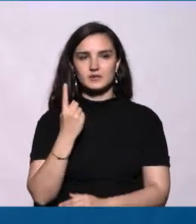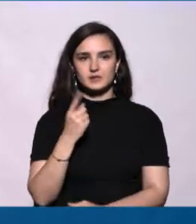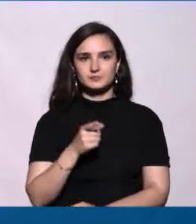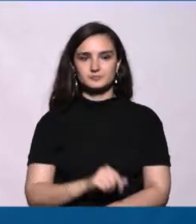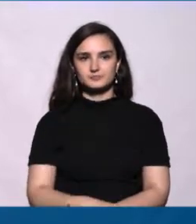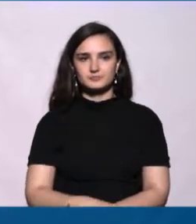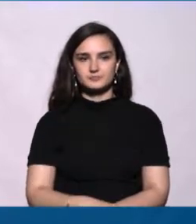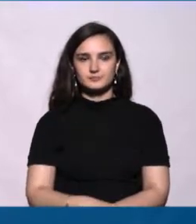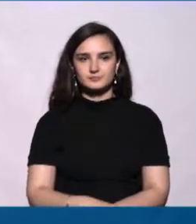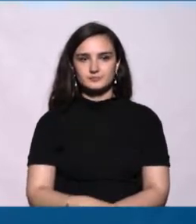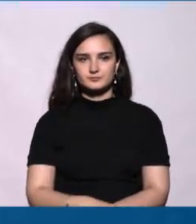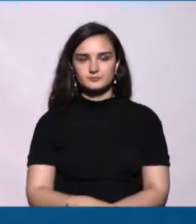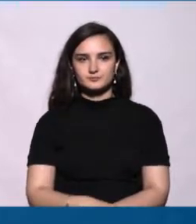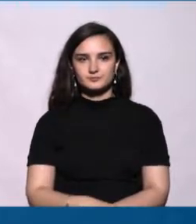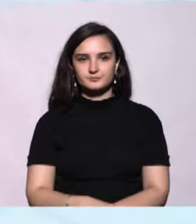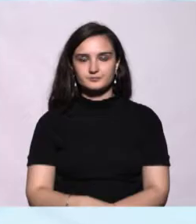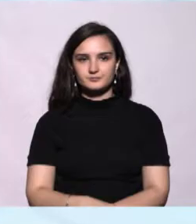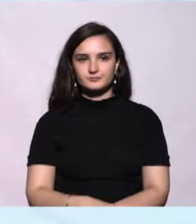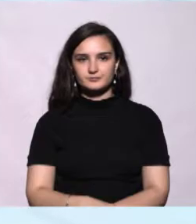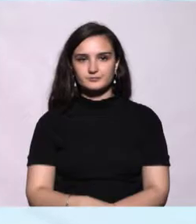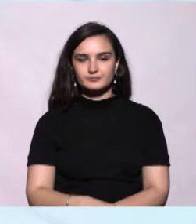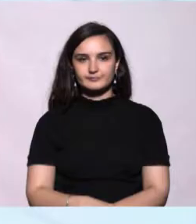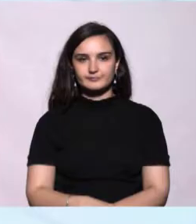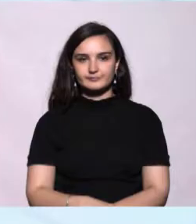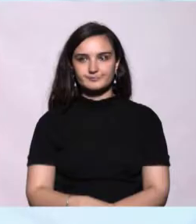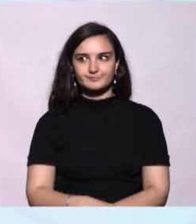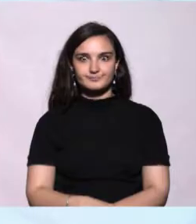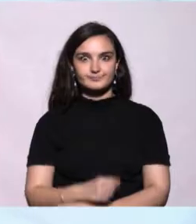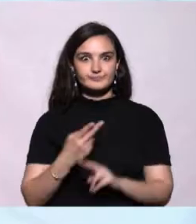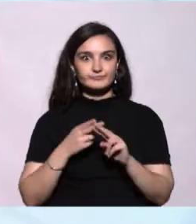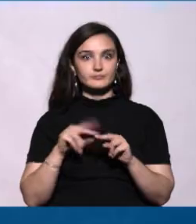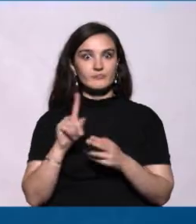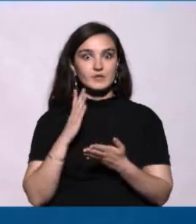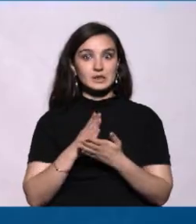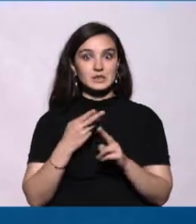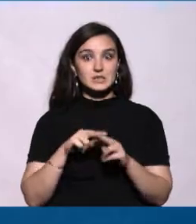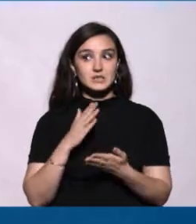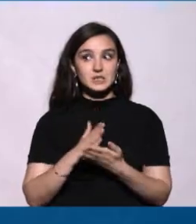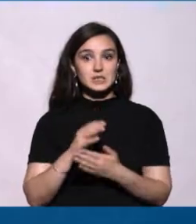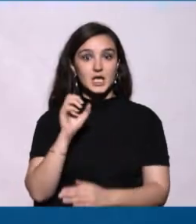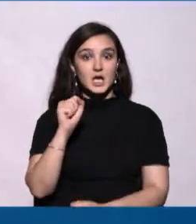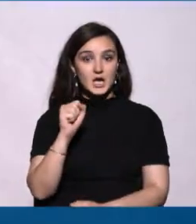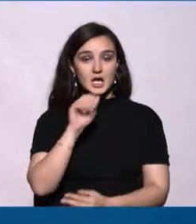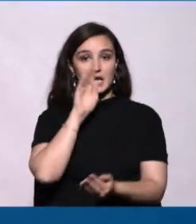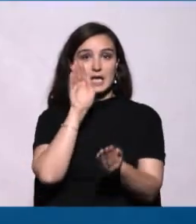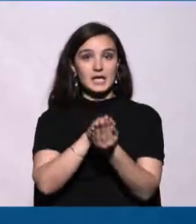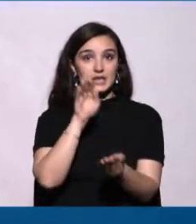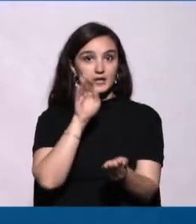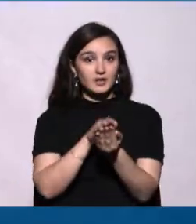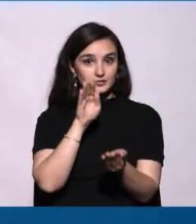სურათი? Miss Amanda, what is it? Oh, it's an alligator.